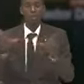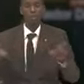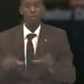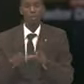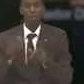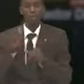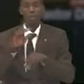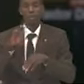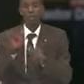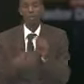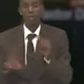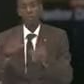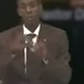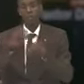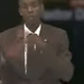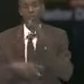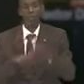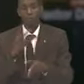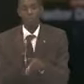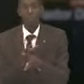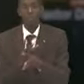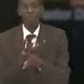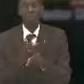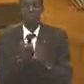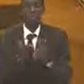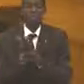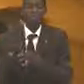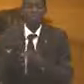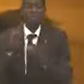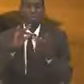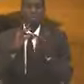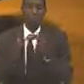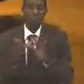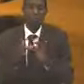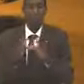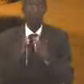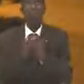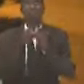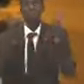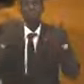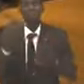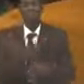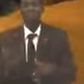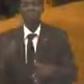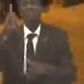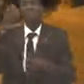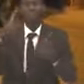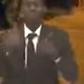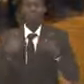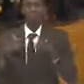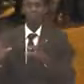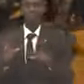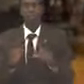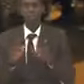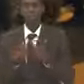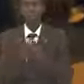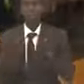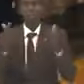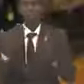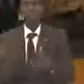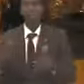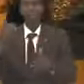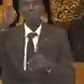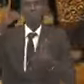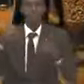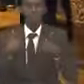lieux partout dans le monde sur les médias sociaux la fin de grandes choses il a fait de